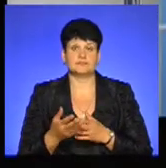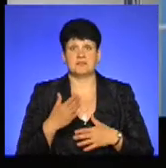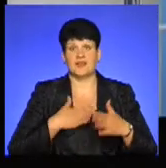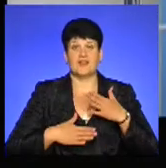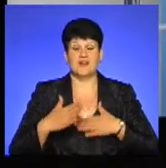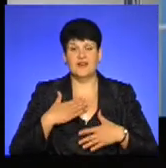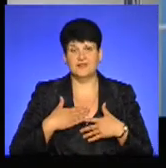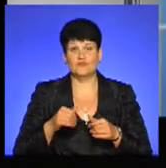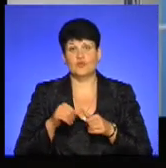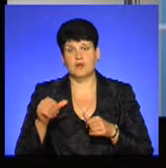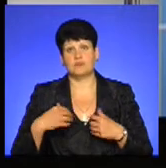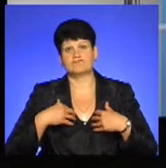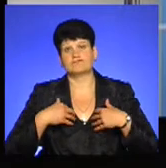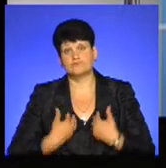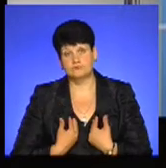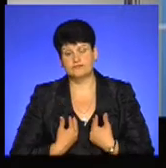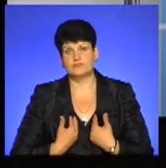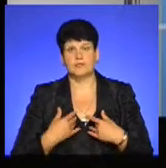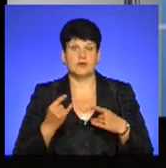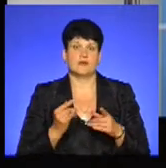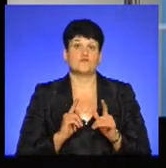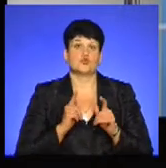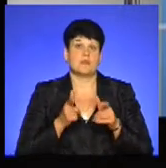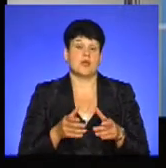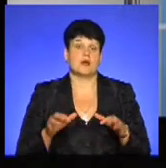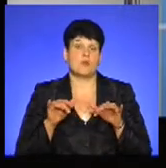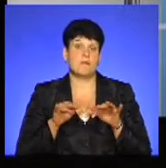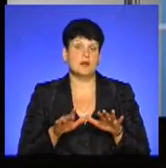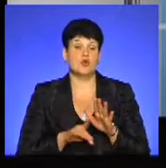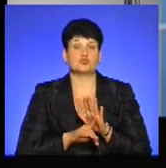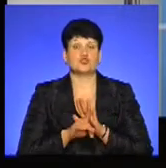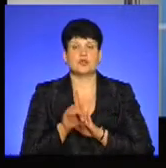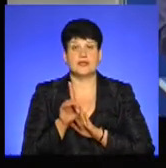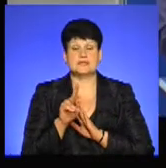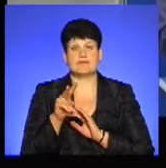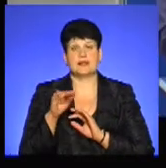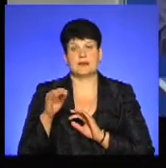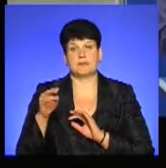радість, окреме розчарування і далі вступна кампанія, яка розпочнеться вже в липні,